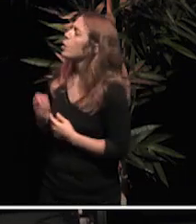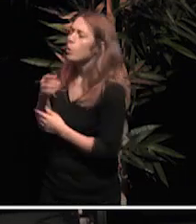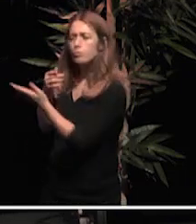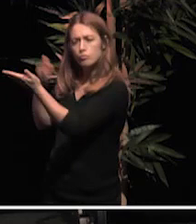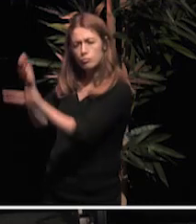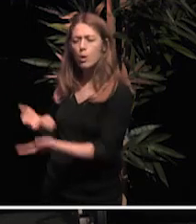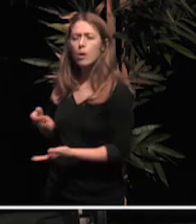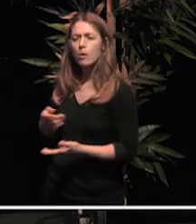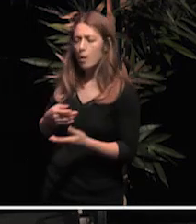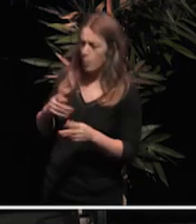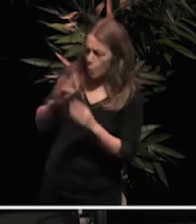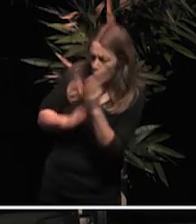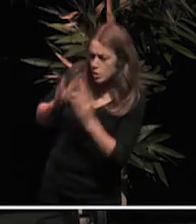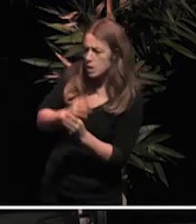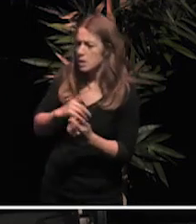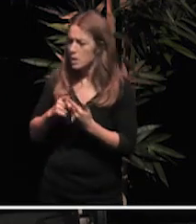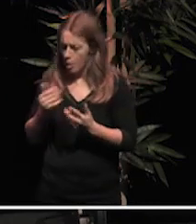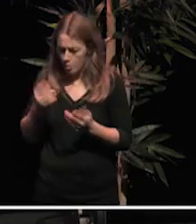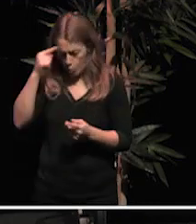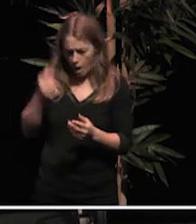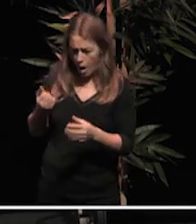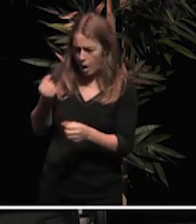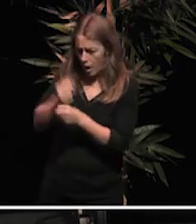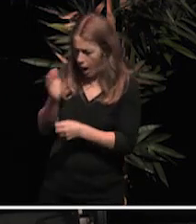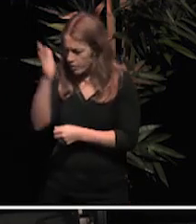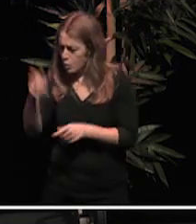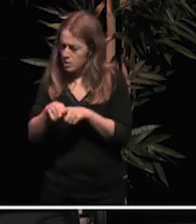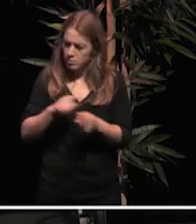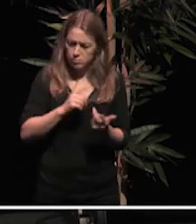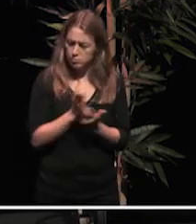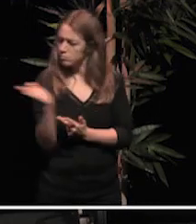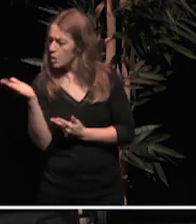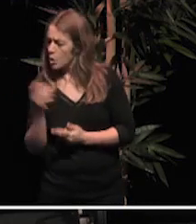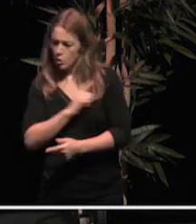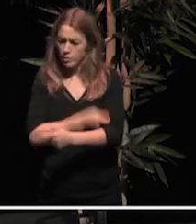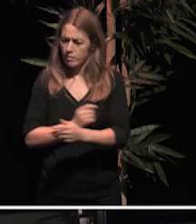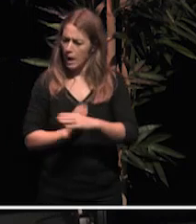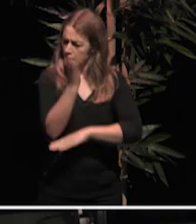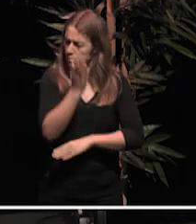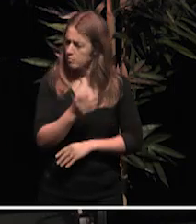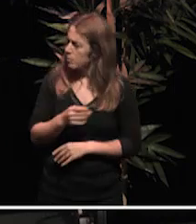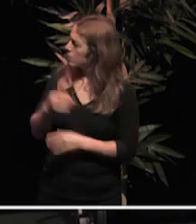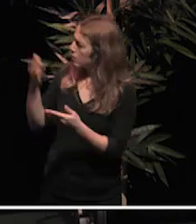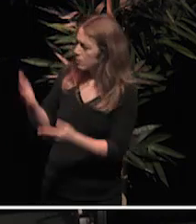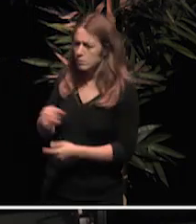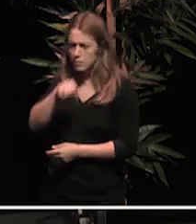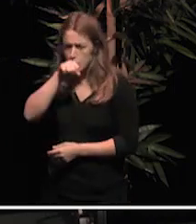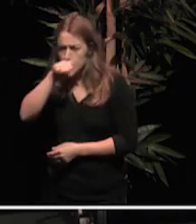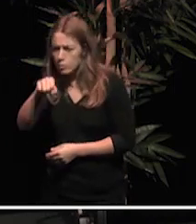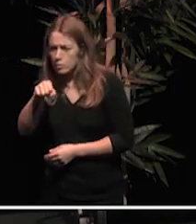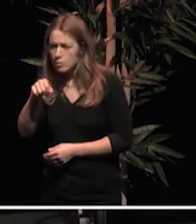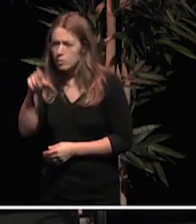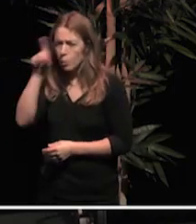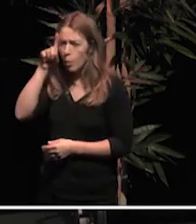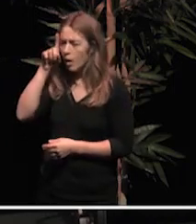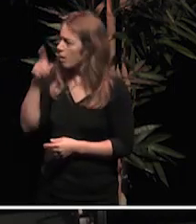perspectiviste, mais également sportif de l'extrême. Pourquoi vous aimez le danger, malgré les risques et les avis contraires de